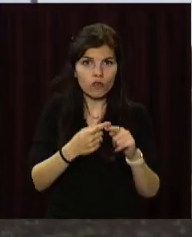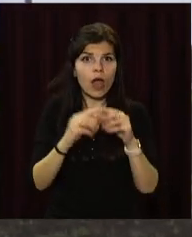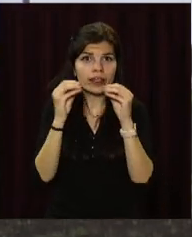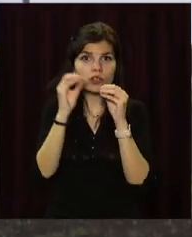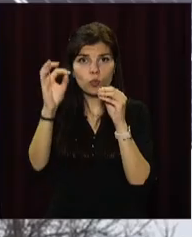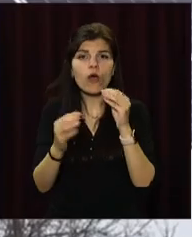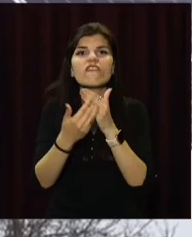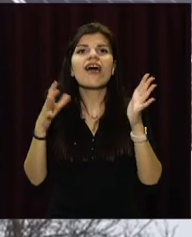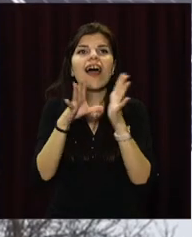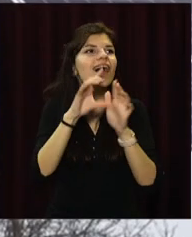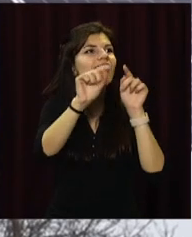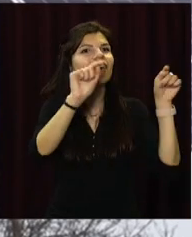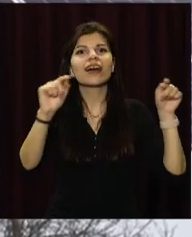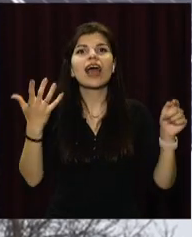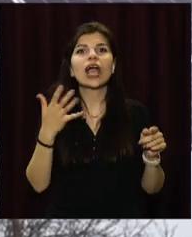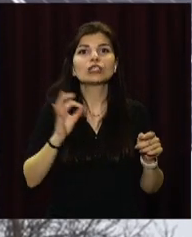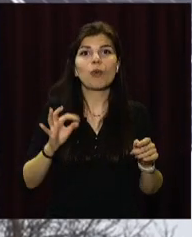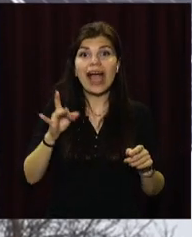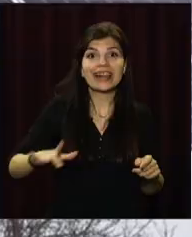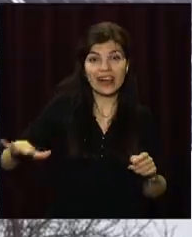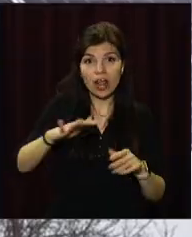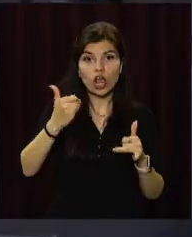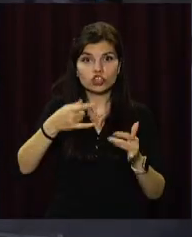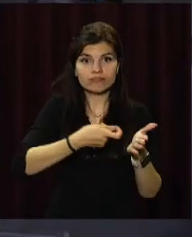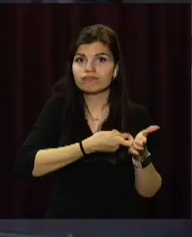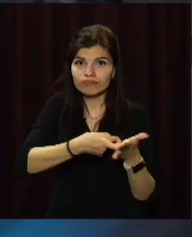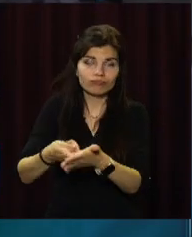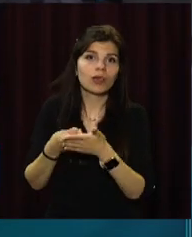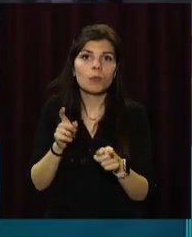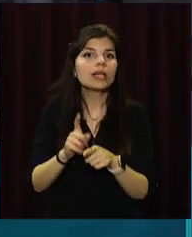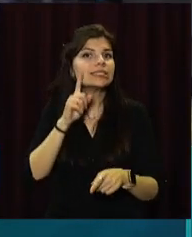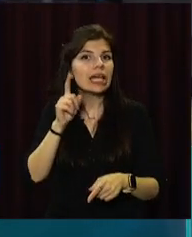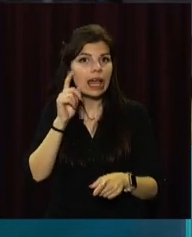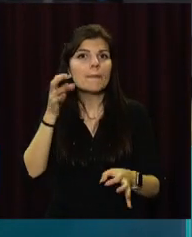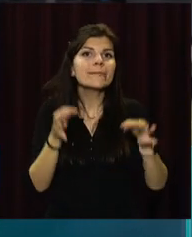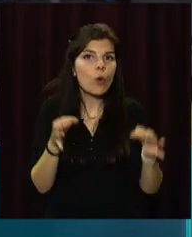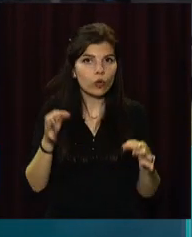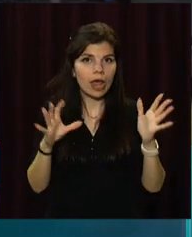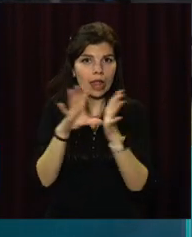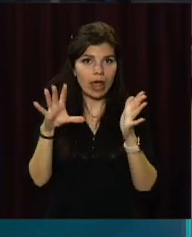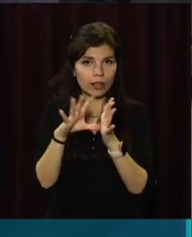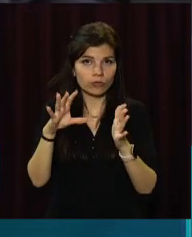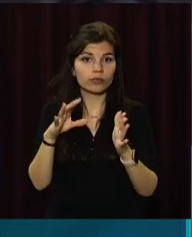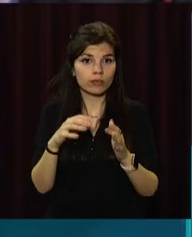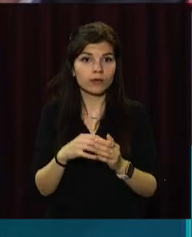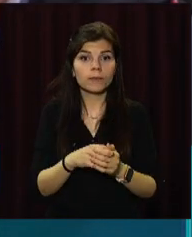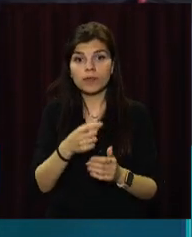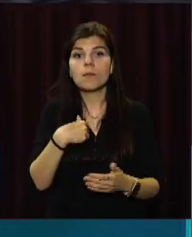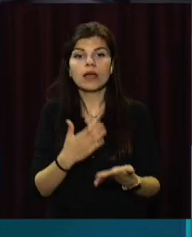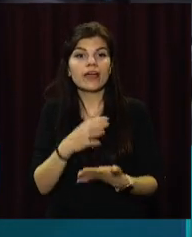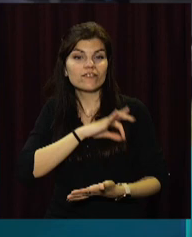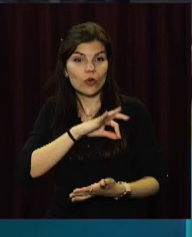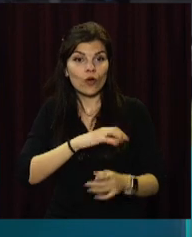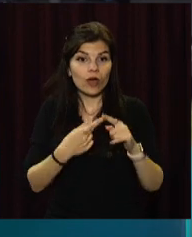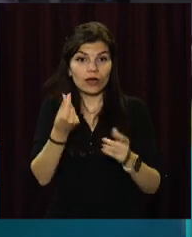від усіх енергоресурсів, що використовує район, зараз зелені. Це позначається на бюджеті громади. Ми маємо можливість використовувати